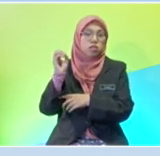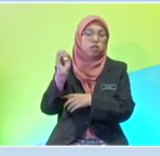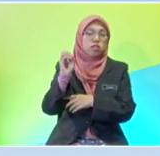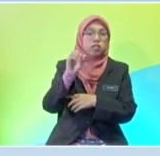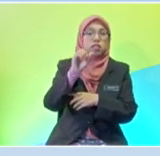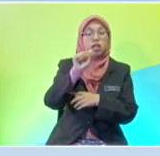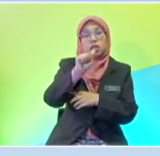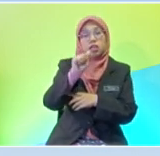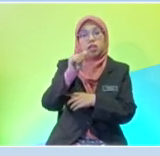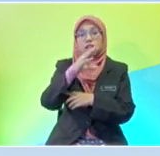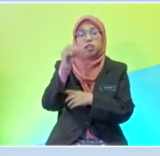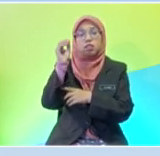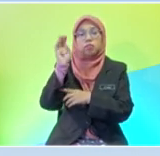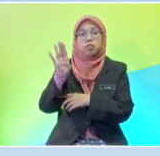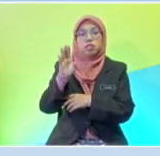dia